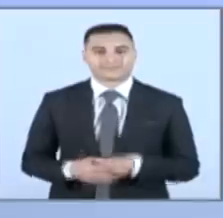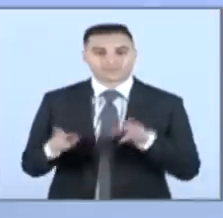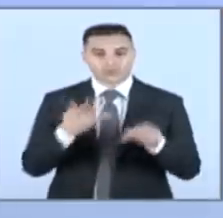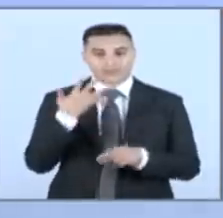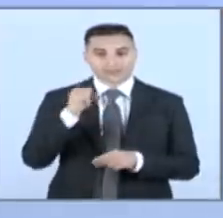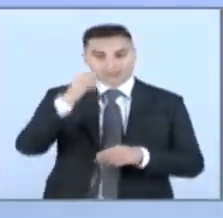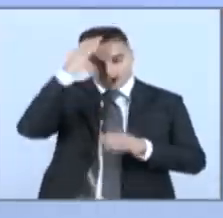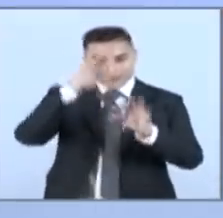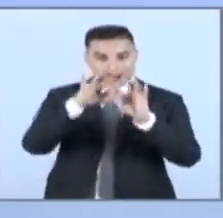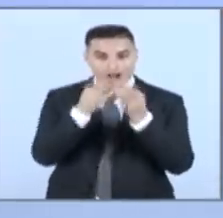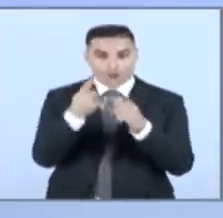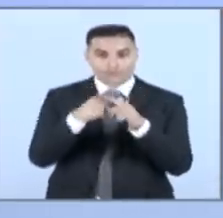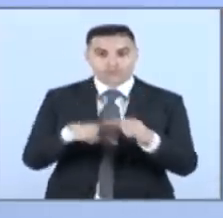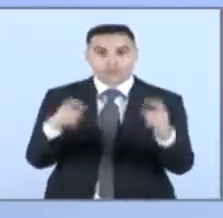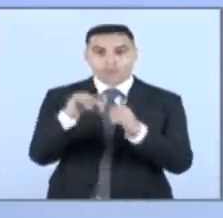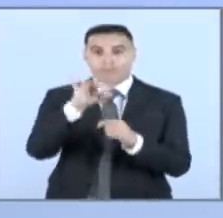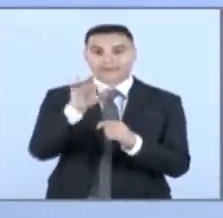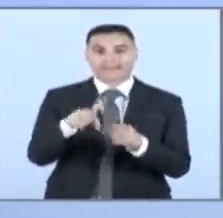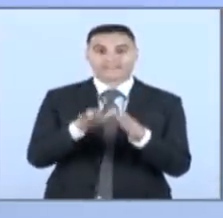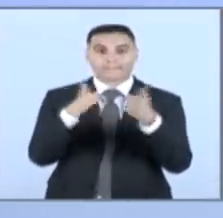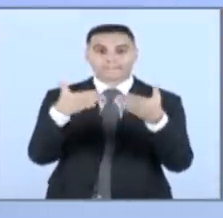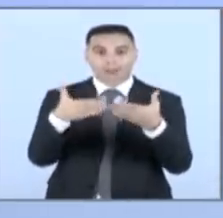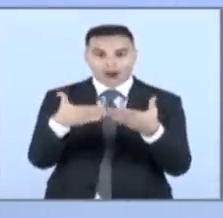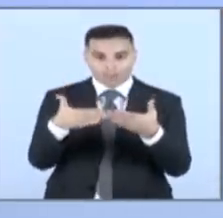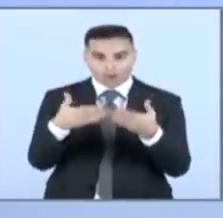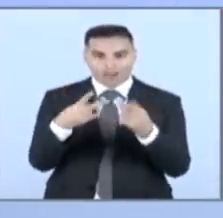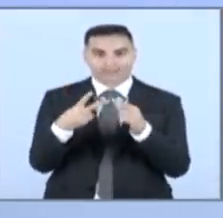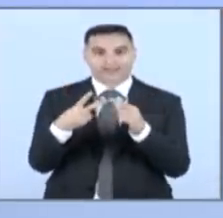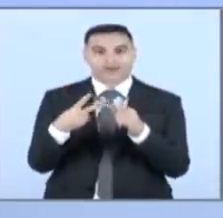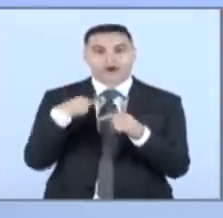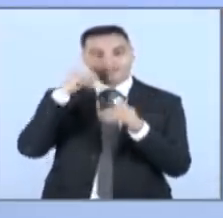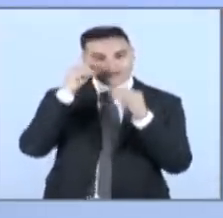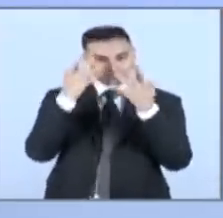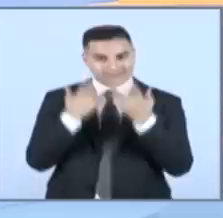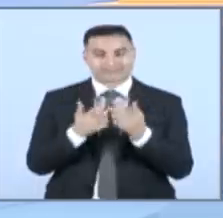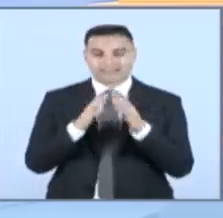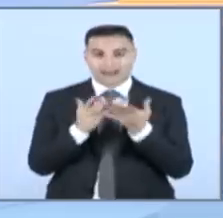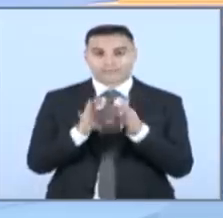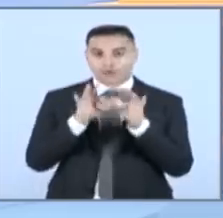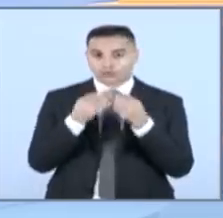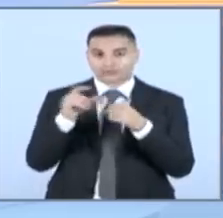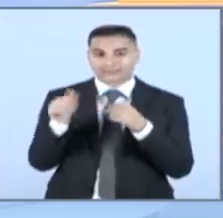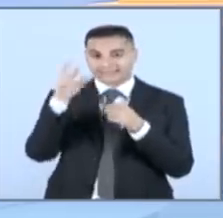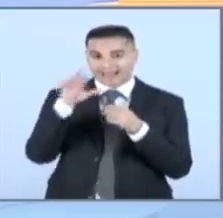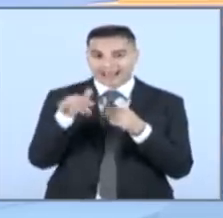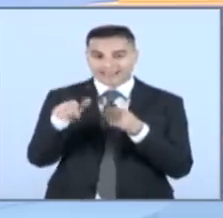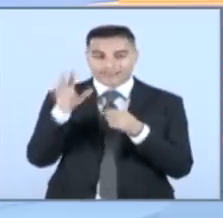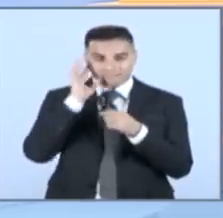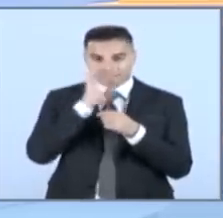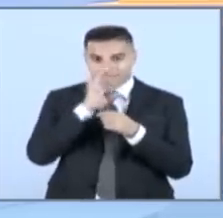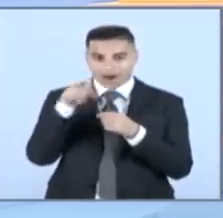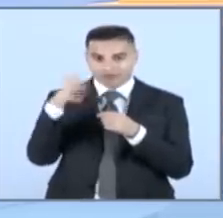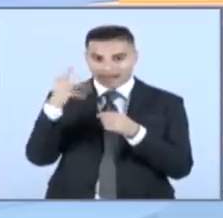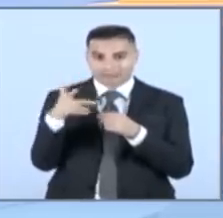الموسم الخامس عبقرة العائلات، ومباراة مهمة في المجموعة الثانية، وأفكركم بالنتيجة. عيلة نيازي بنها